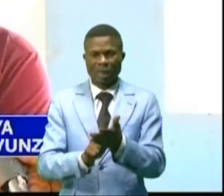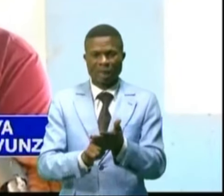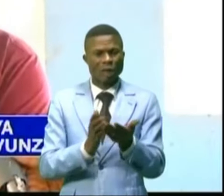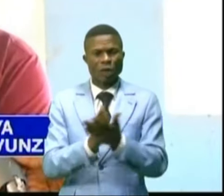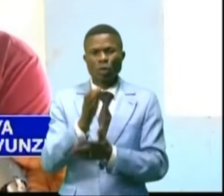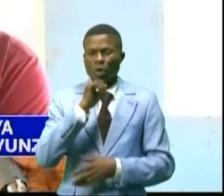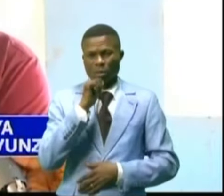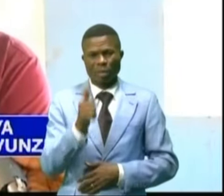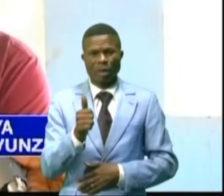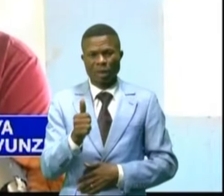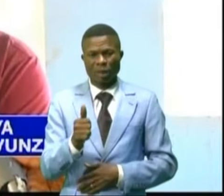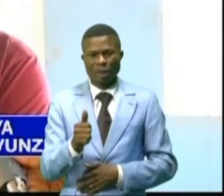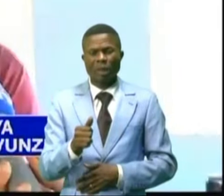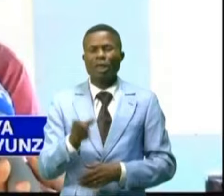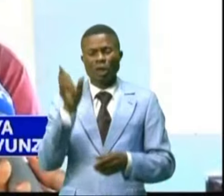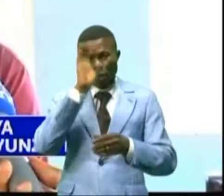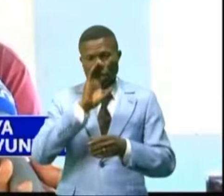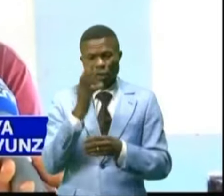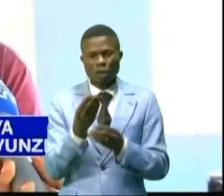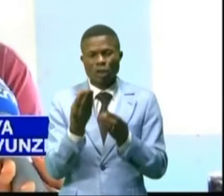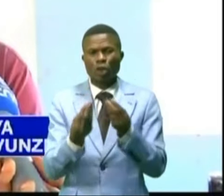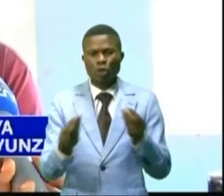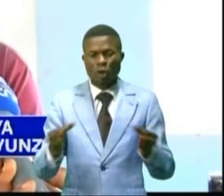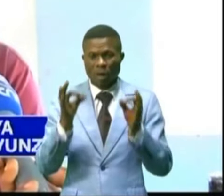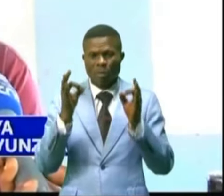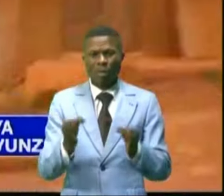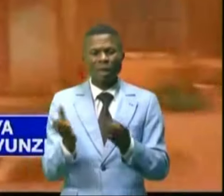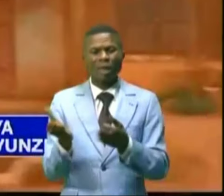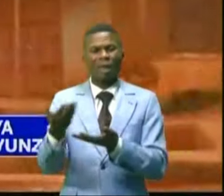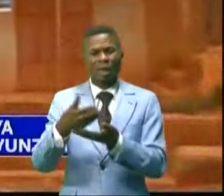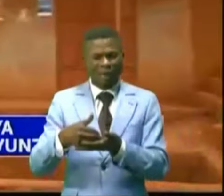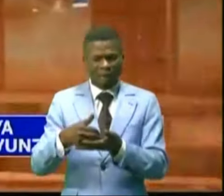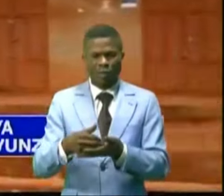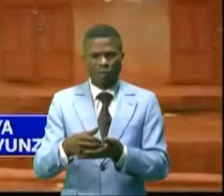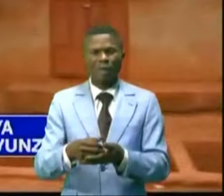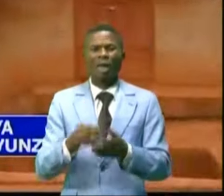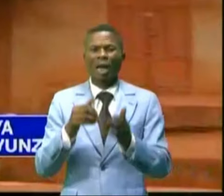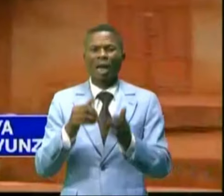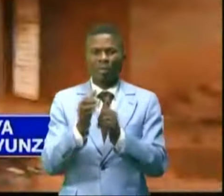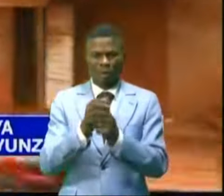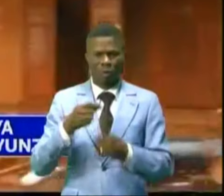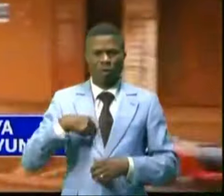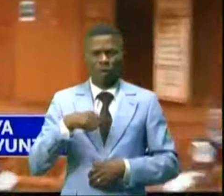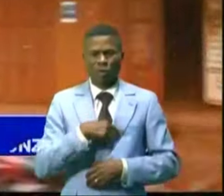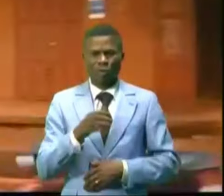On a eu plusieurs négociations avec eux, ils doivent revenir au bon sens.